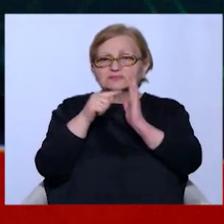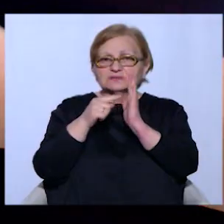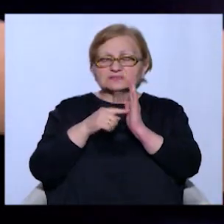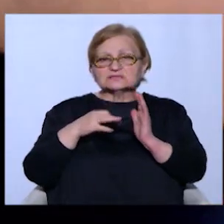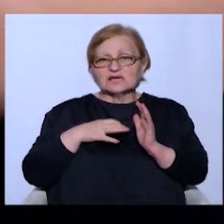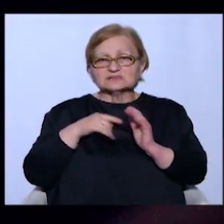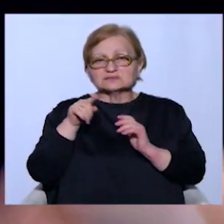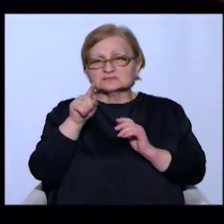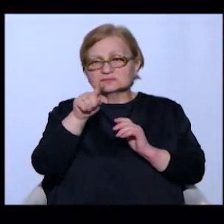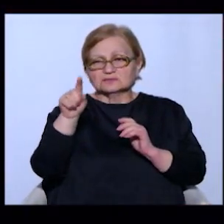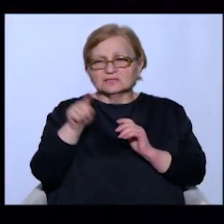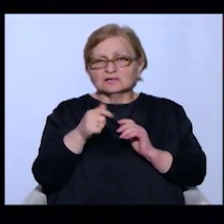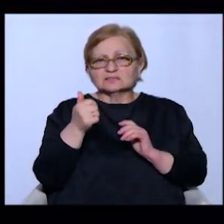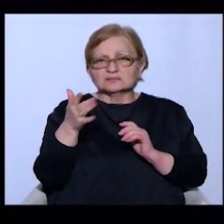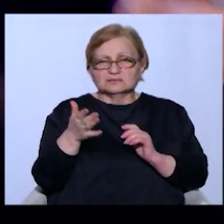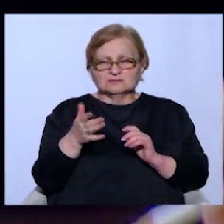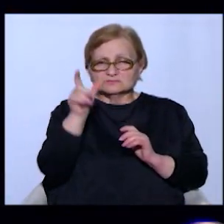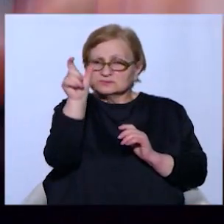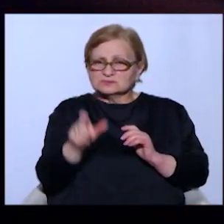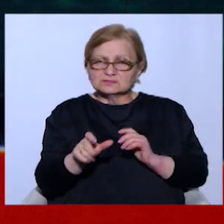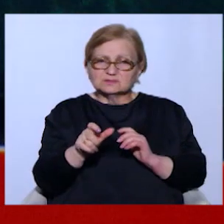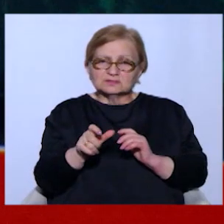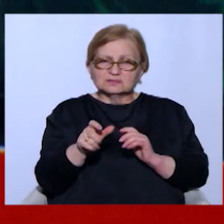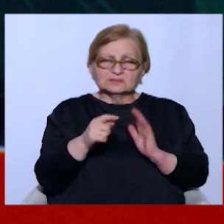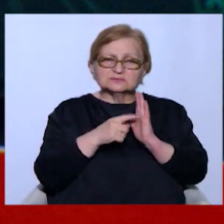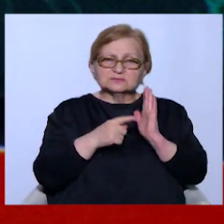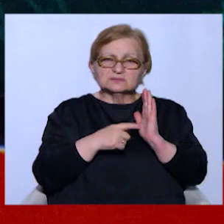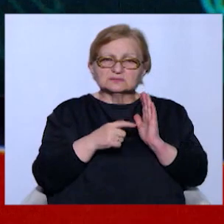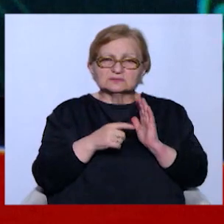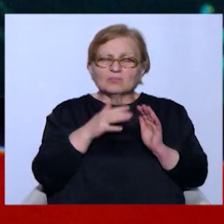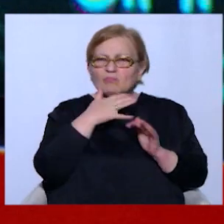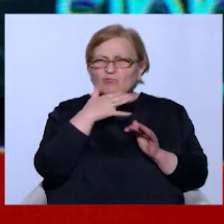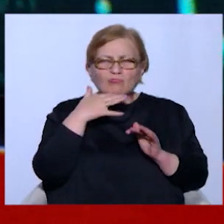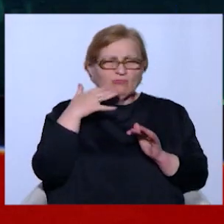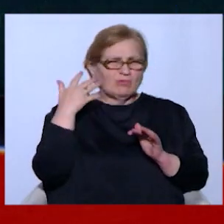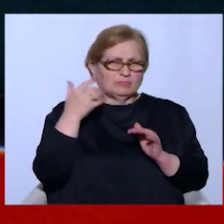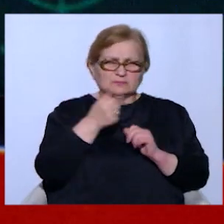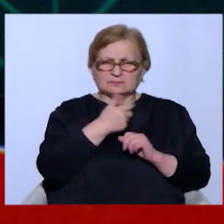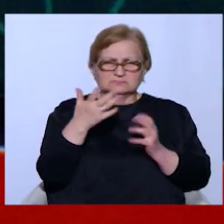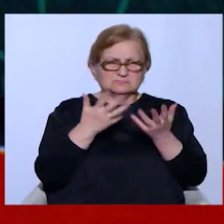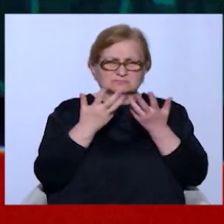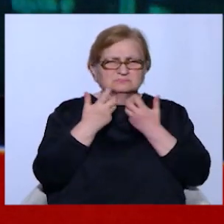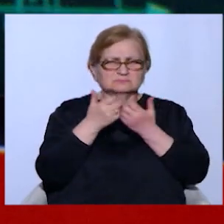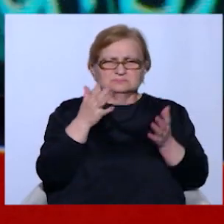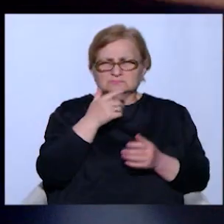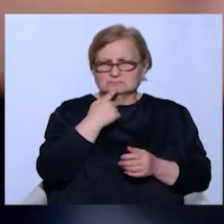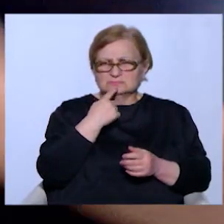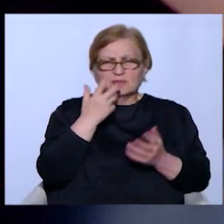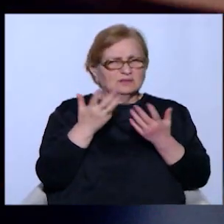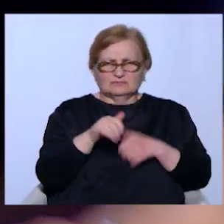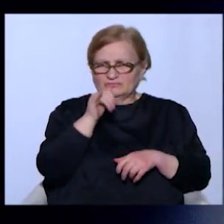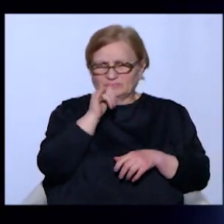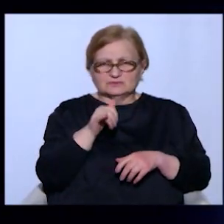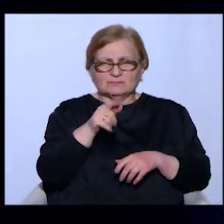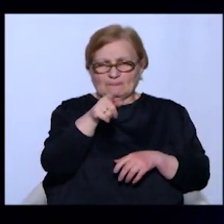თეთრ აი ამ მონაკვეთზე, თეთრ მართკუთხედში? წერტილის რაოდენობა არის უამრავი, უთვალავი, უსასრულობა. აქაც არის